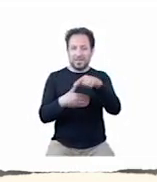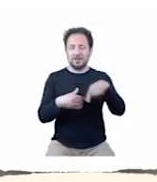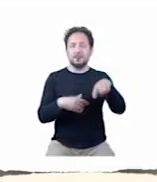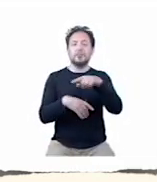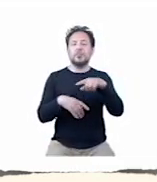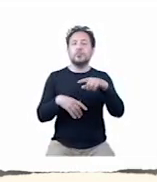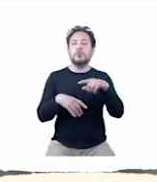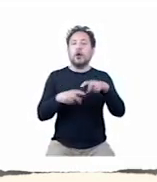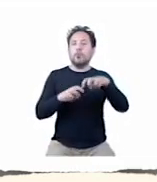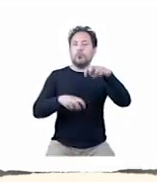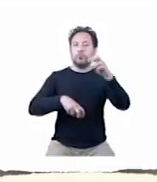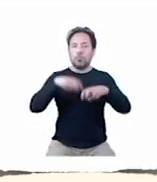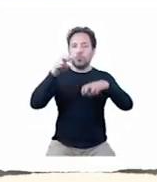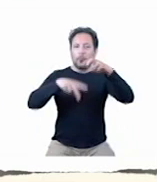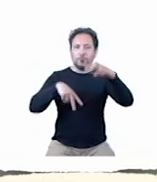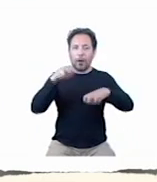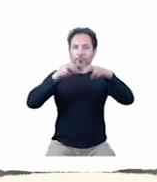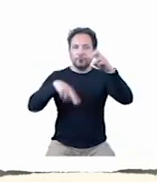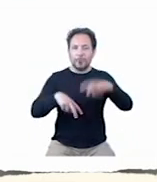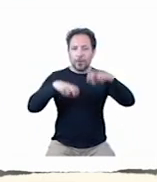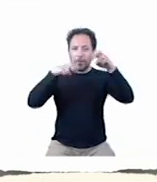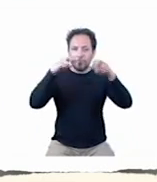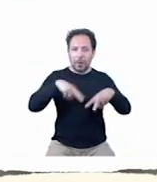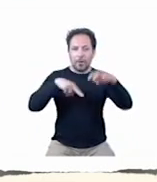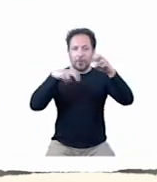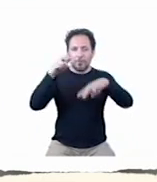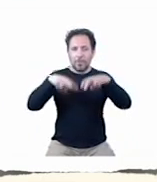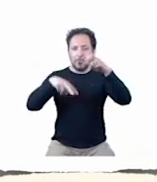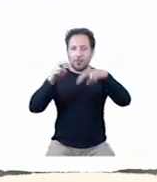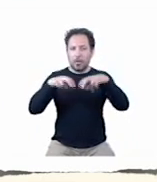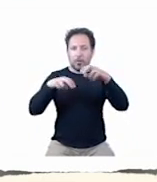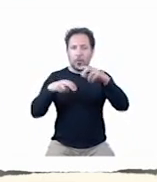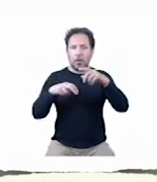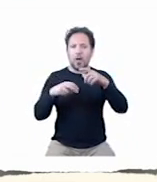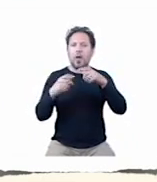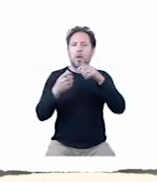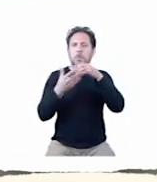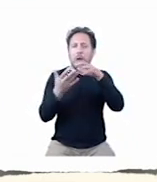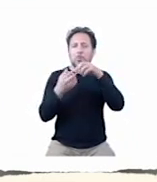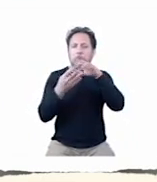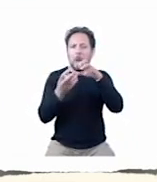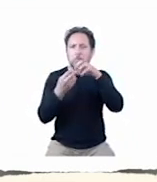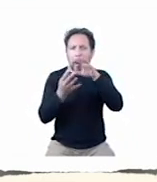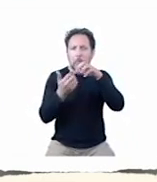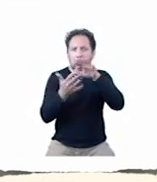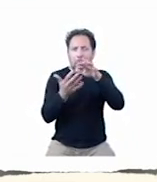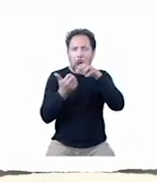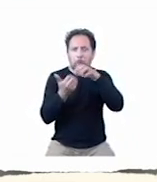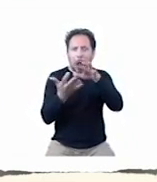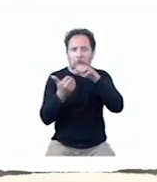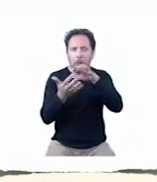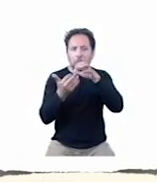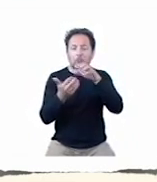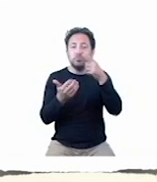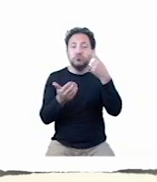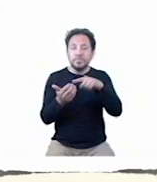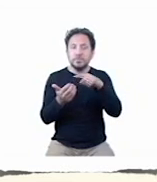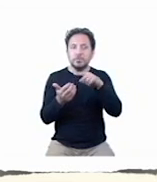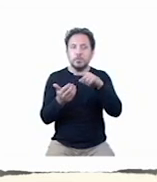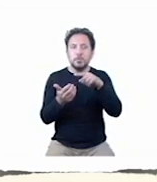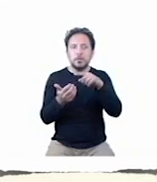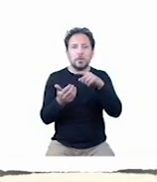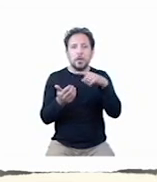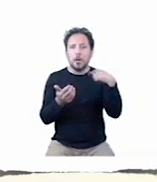cominciò a saltare per tutta la stanza e abbaiò forte come non aveva mai fatto in vita sua.